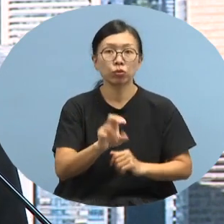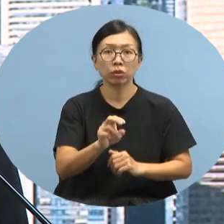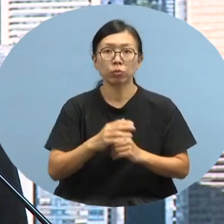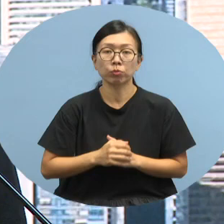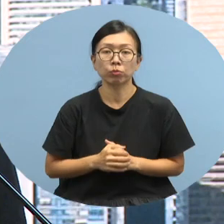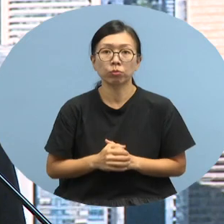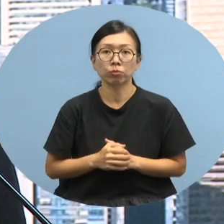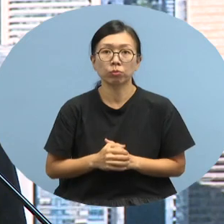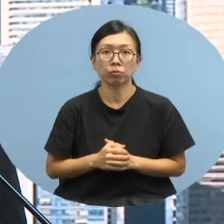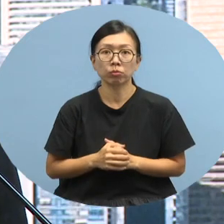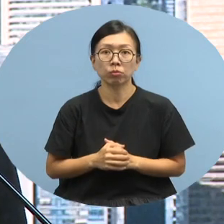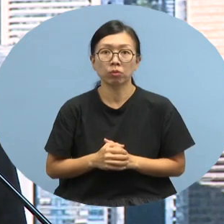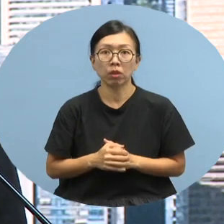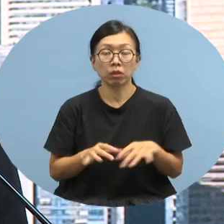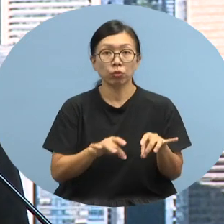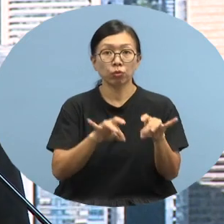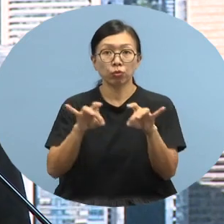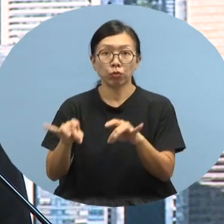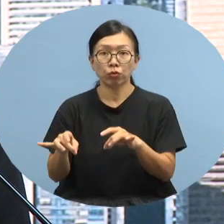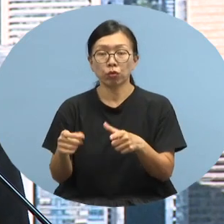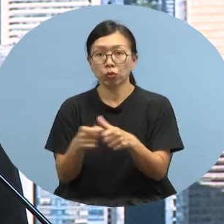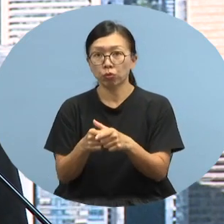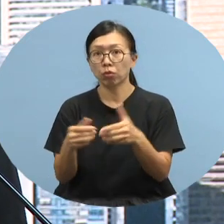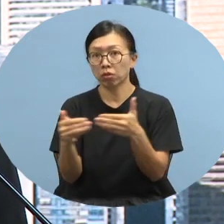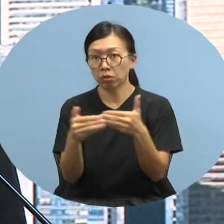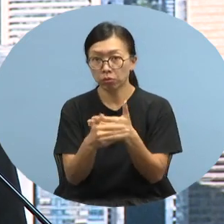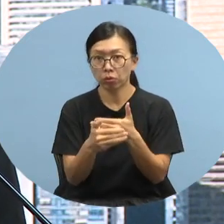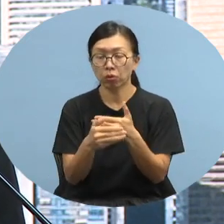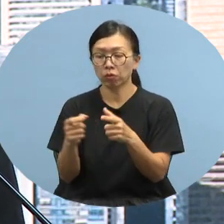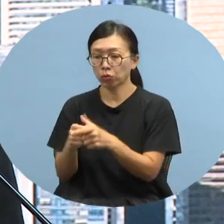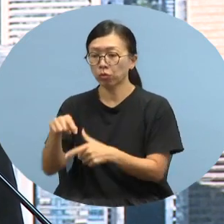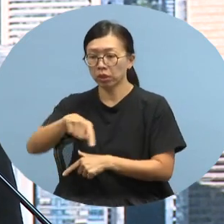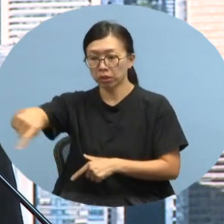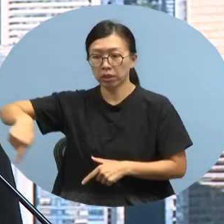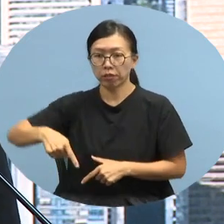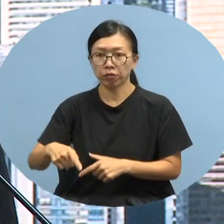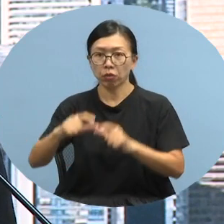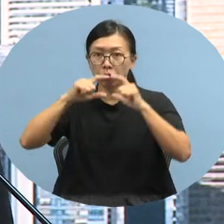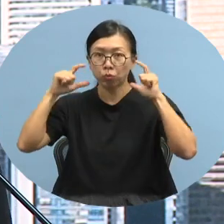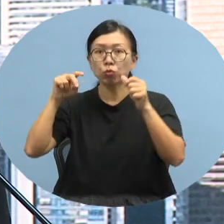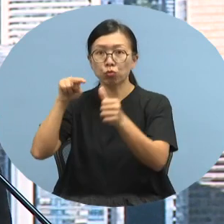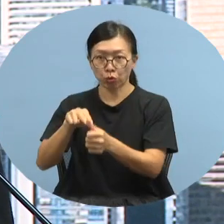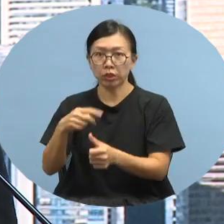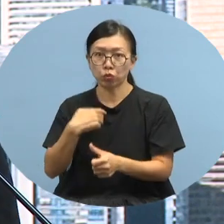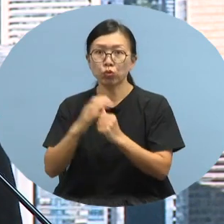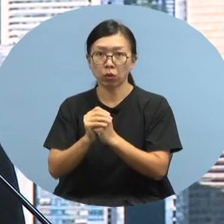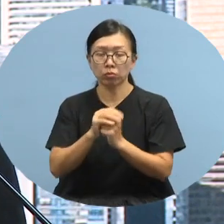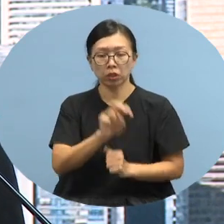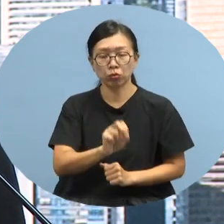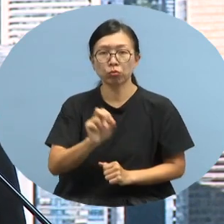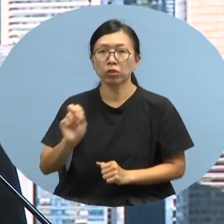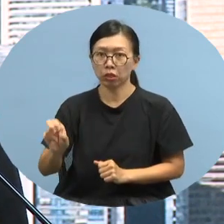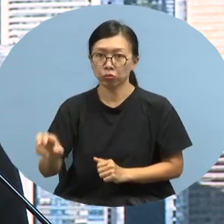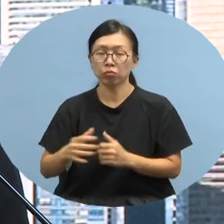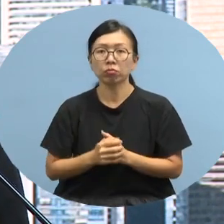同埋咧。是延續在公共交通工具和一些指明公眾地方強制佩戴口罩的要求。其